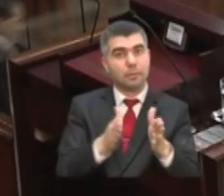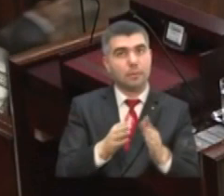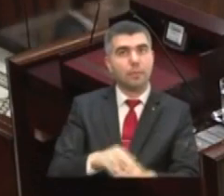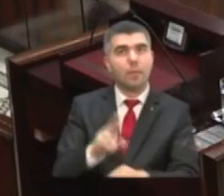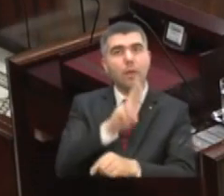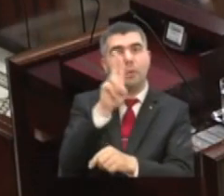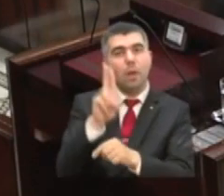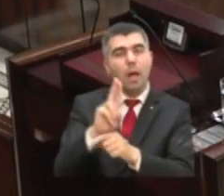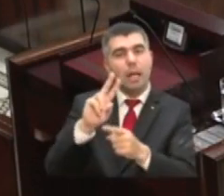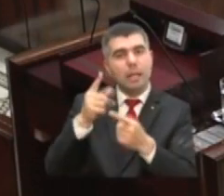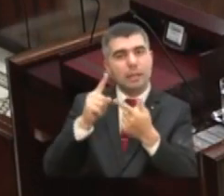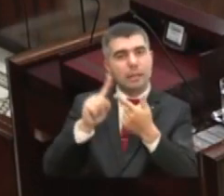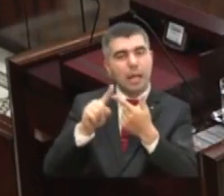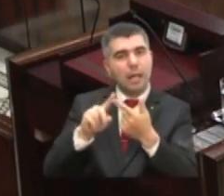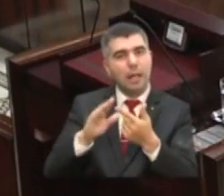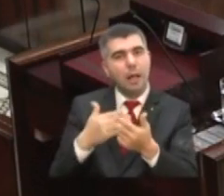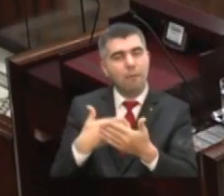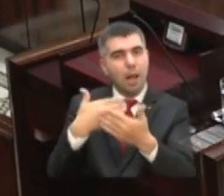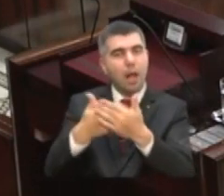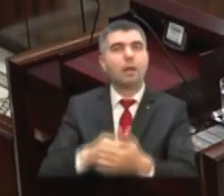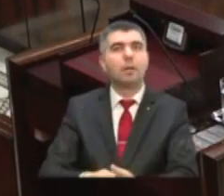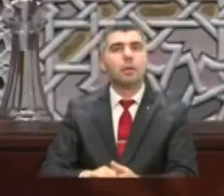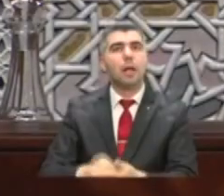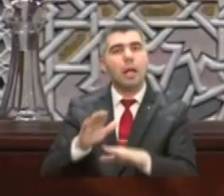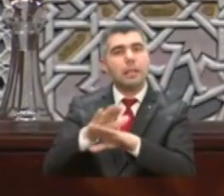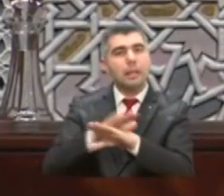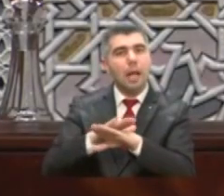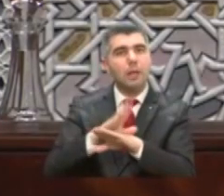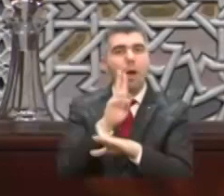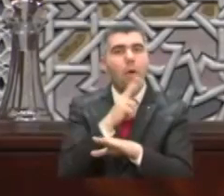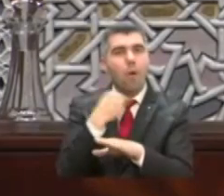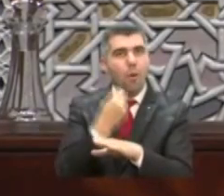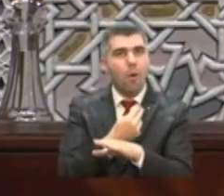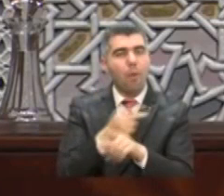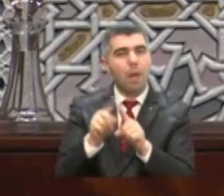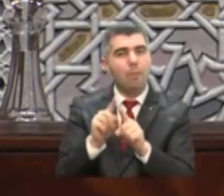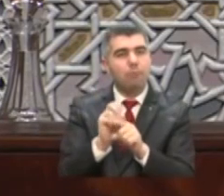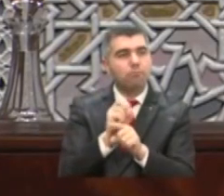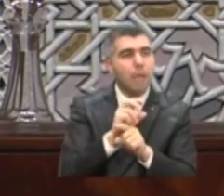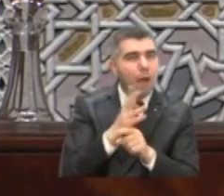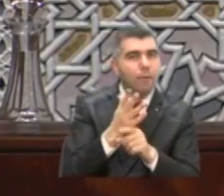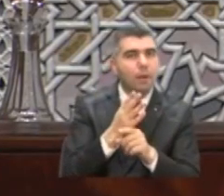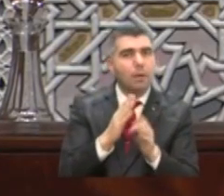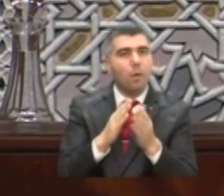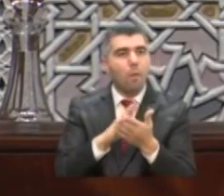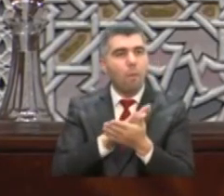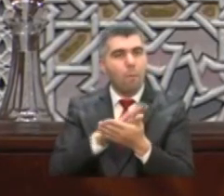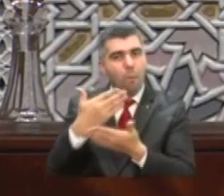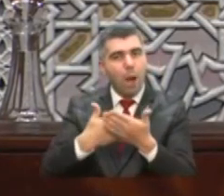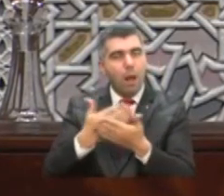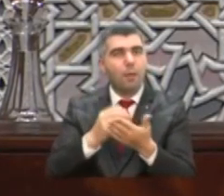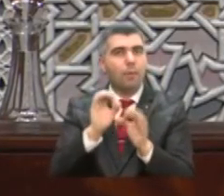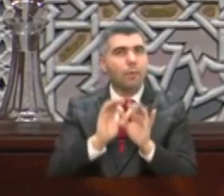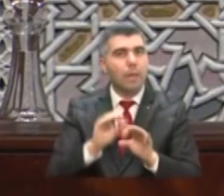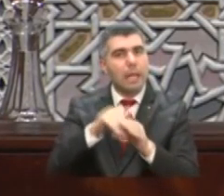السؤال الثاني والأخير يتعلق بسياسة الحكومة في مجال الهجرة من طرف